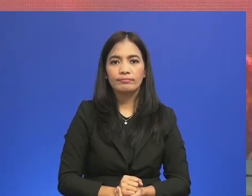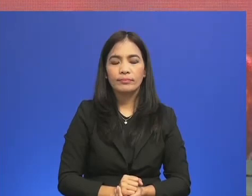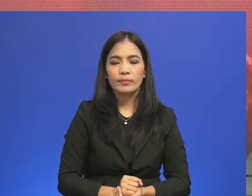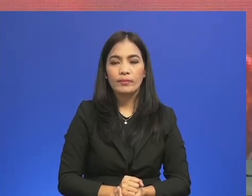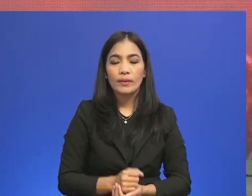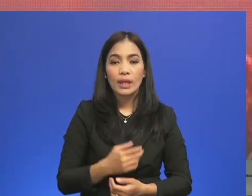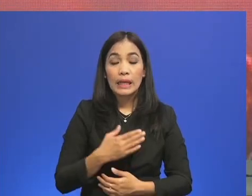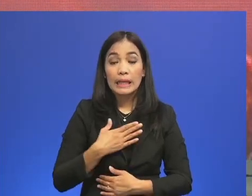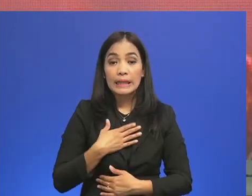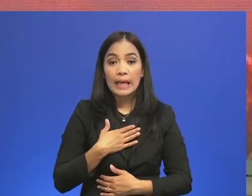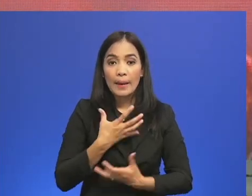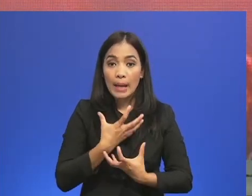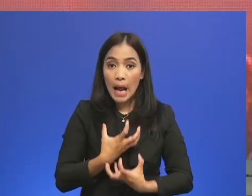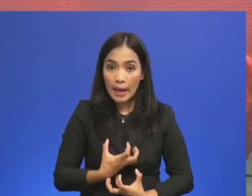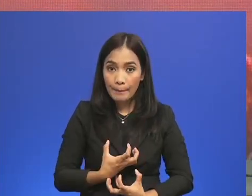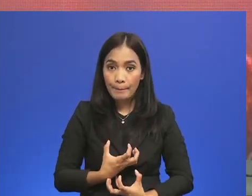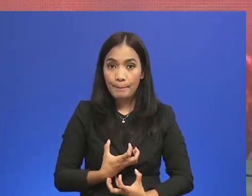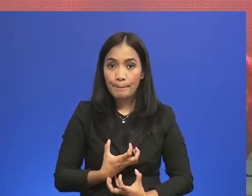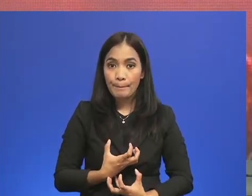saya berharap